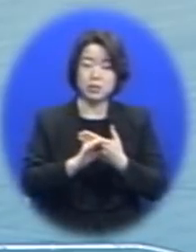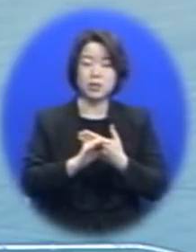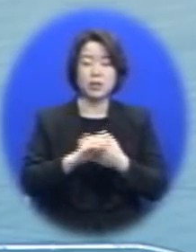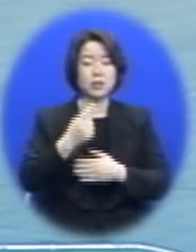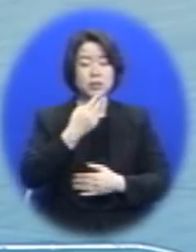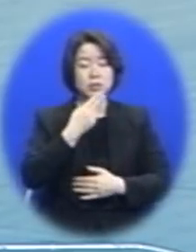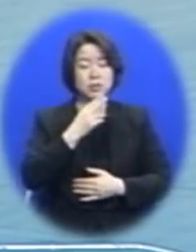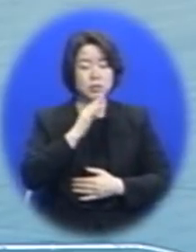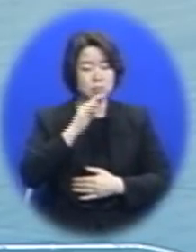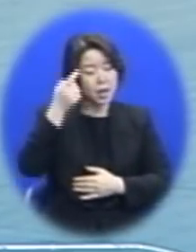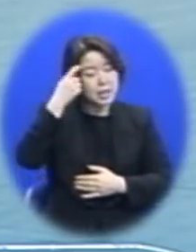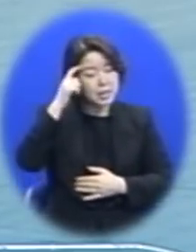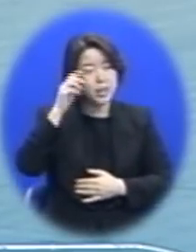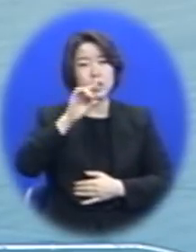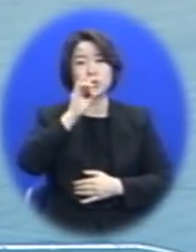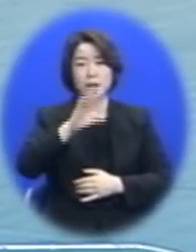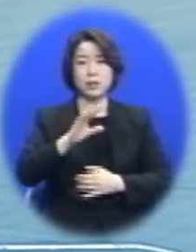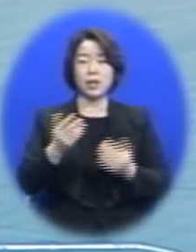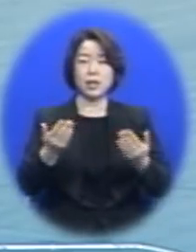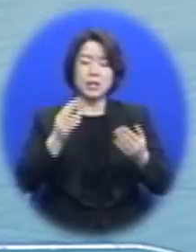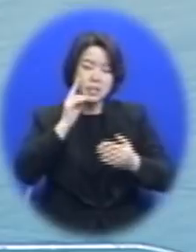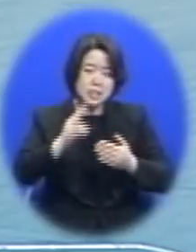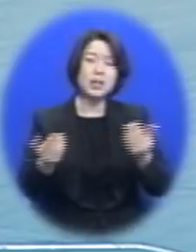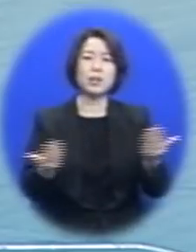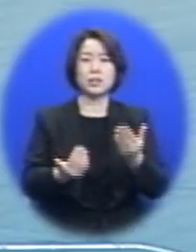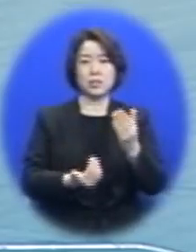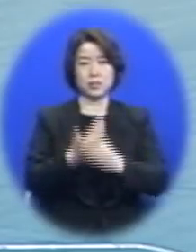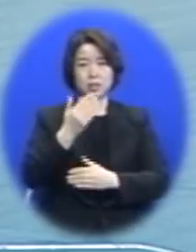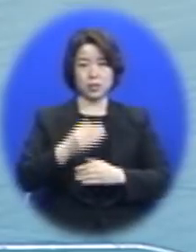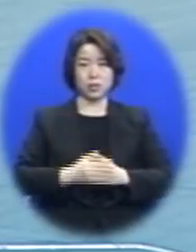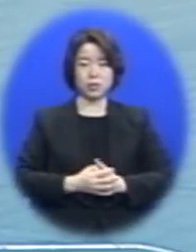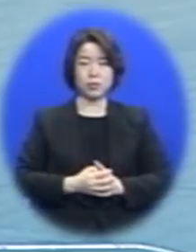상상이 안 되는 끔찍한 일이 벌어지는 거야